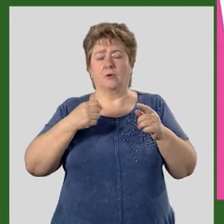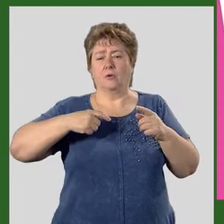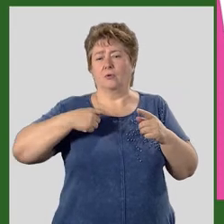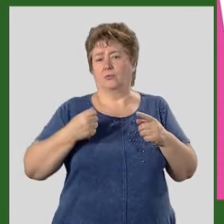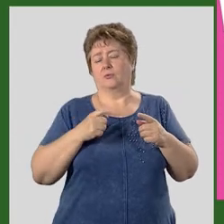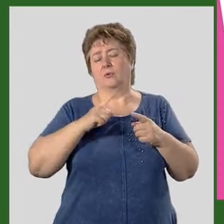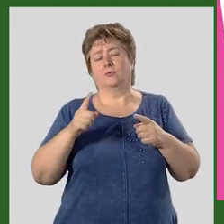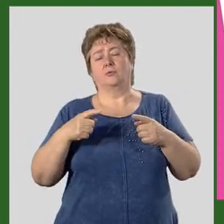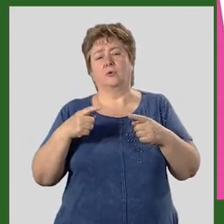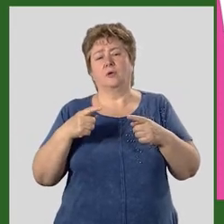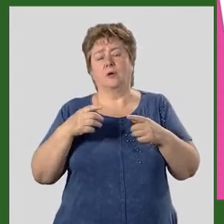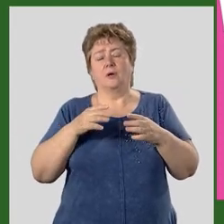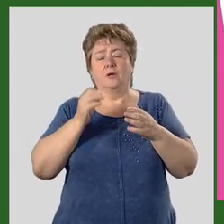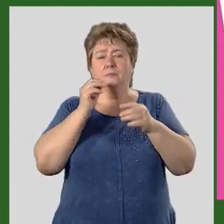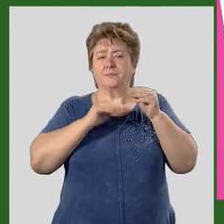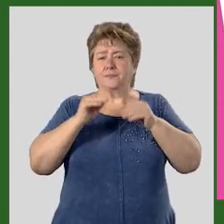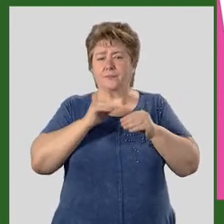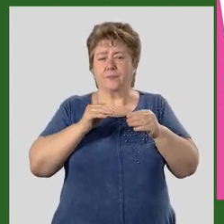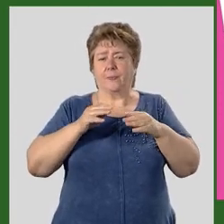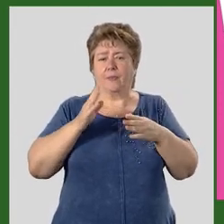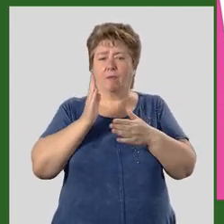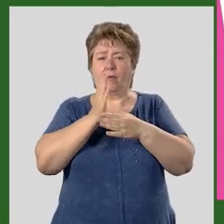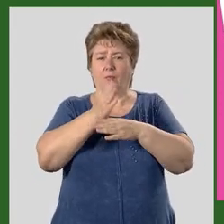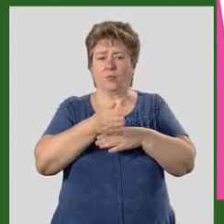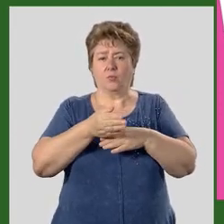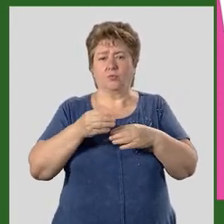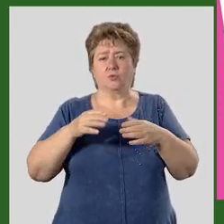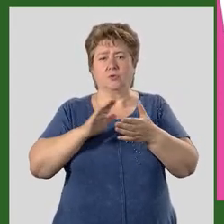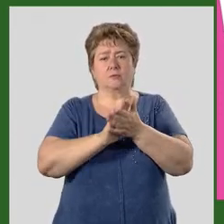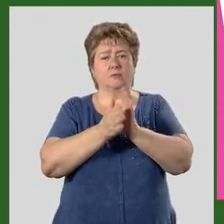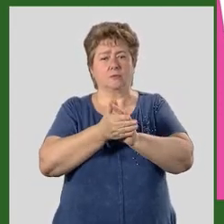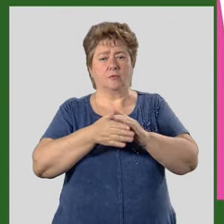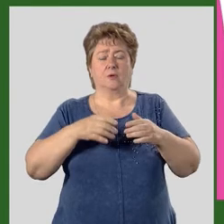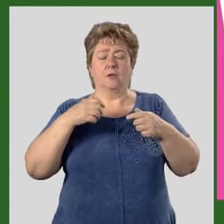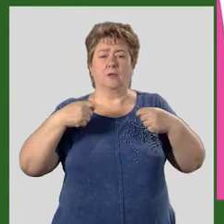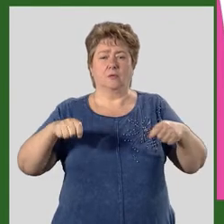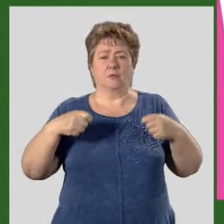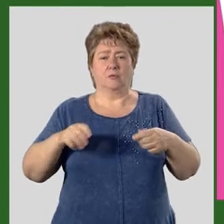друге, создав предпосылки для установления торговых связей.